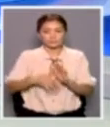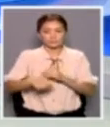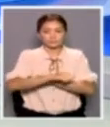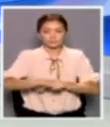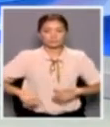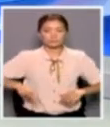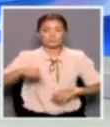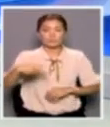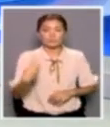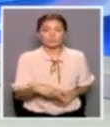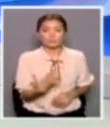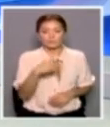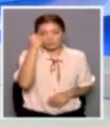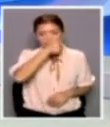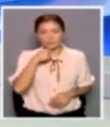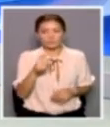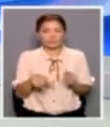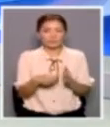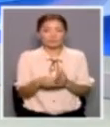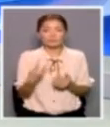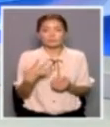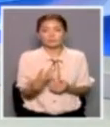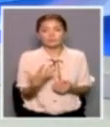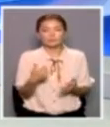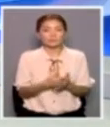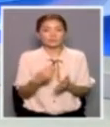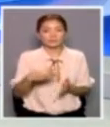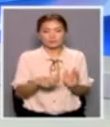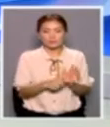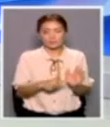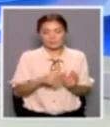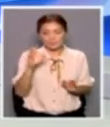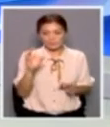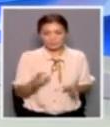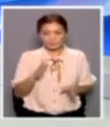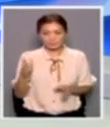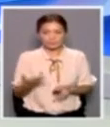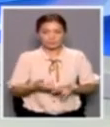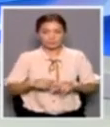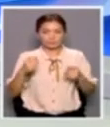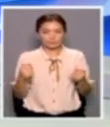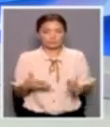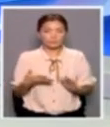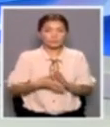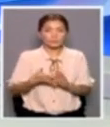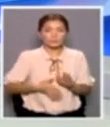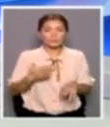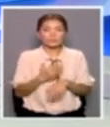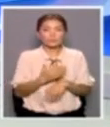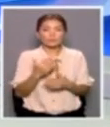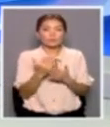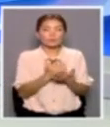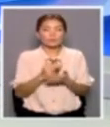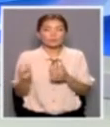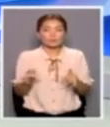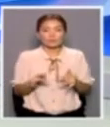территорий к 2025 году с текущих 25 до 37% от доступной для изучения, оценить